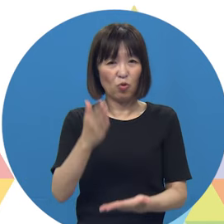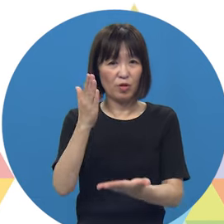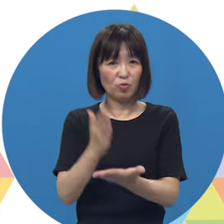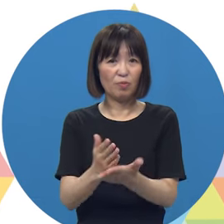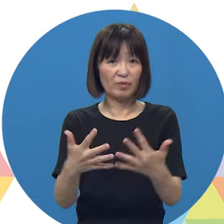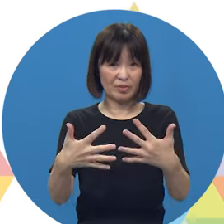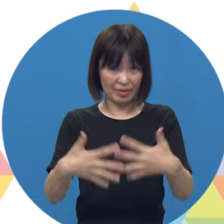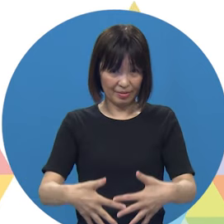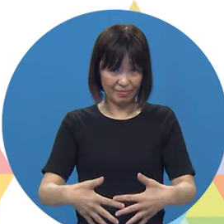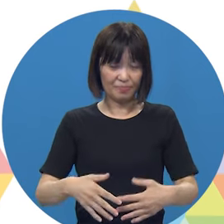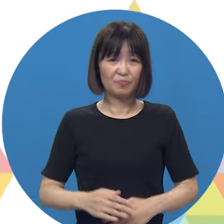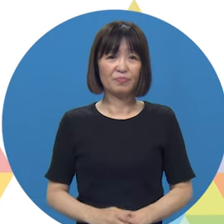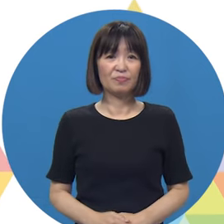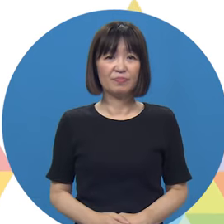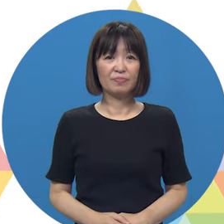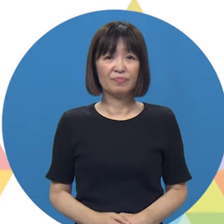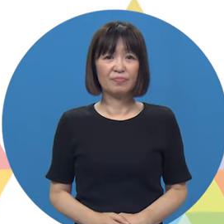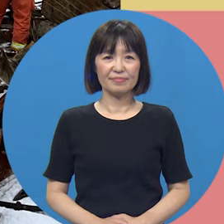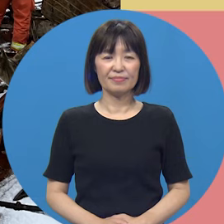める装置です。